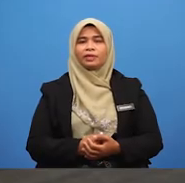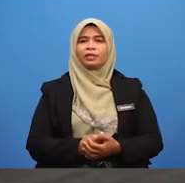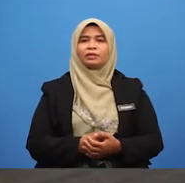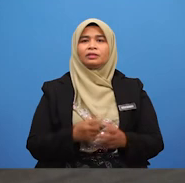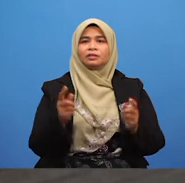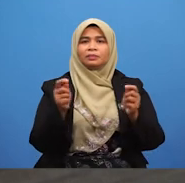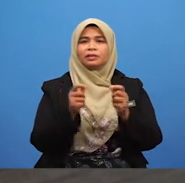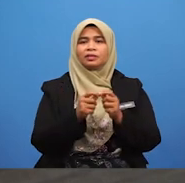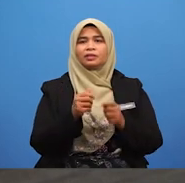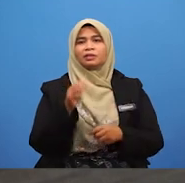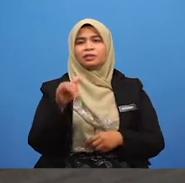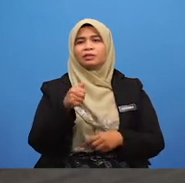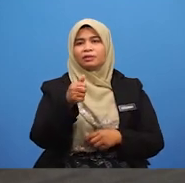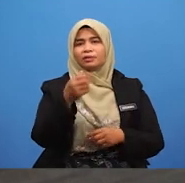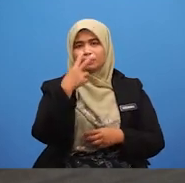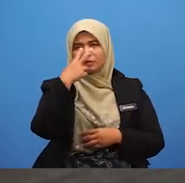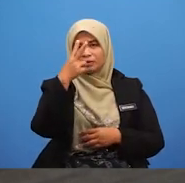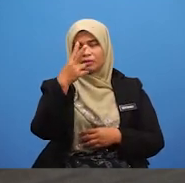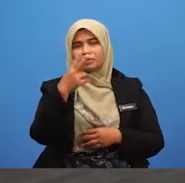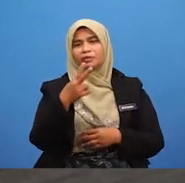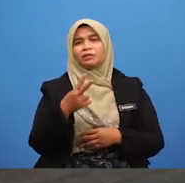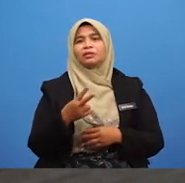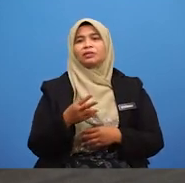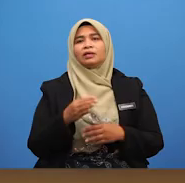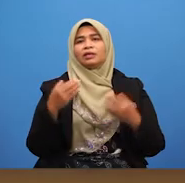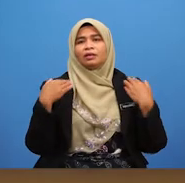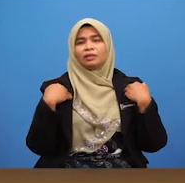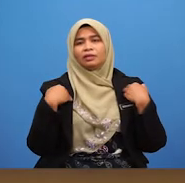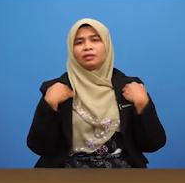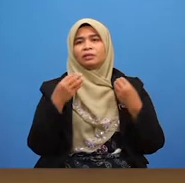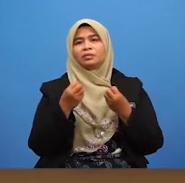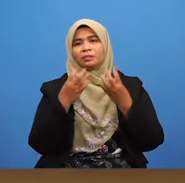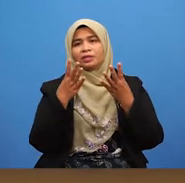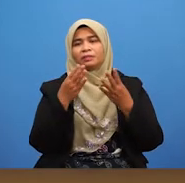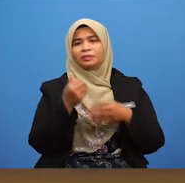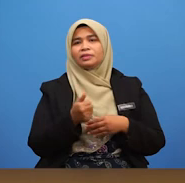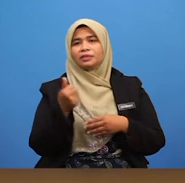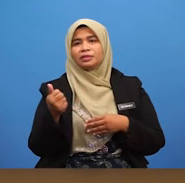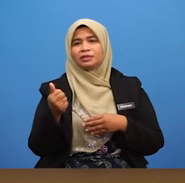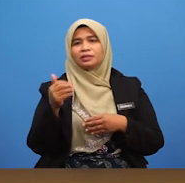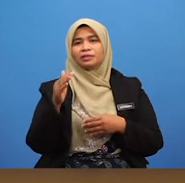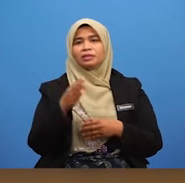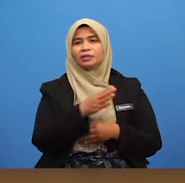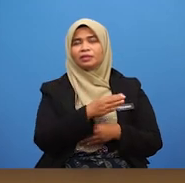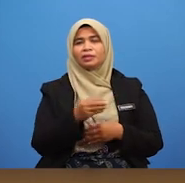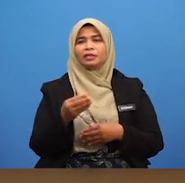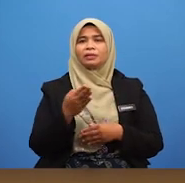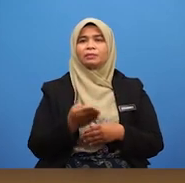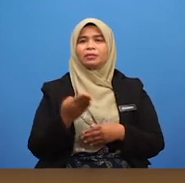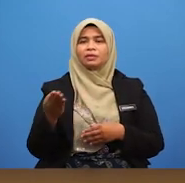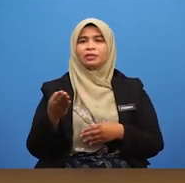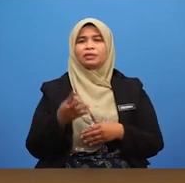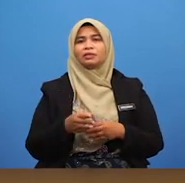Seperti yang kamu lihat di hadapan ini, terdapat beberapa alatan dan bahan